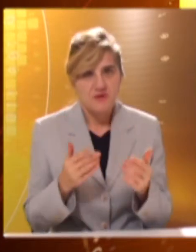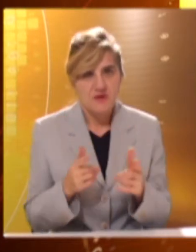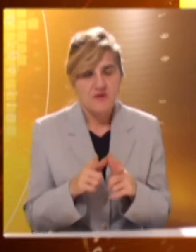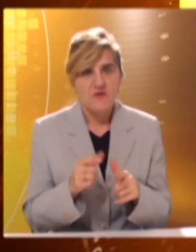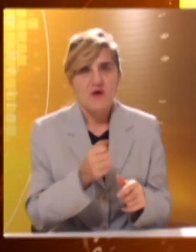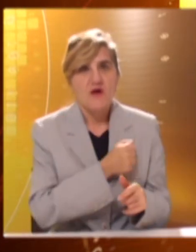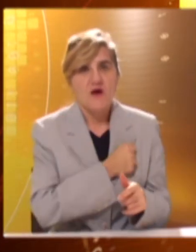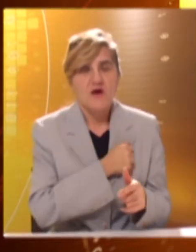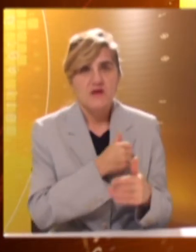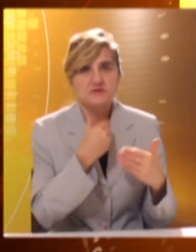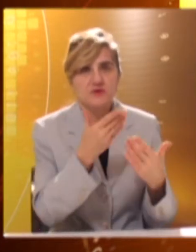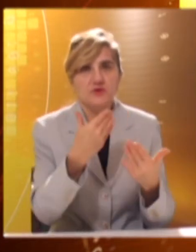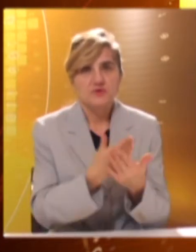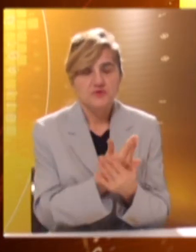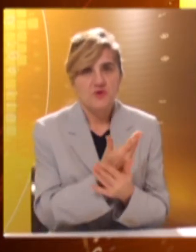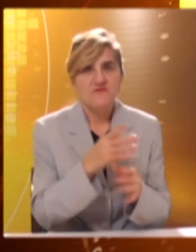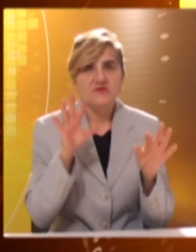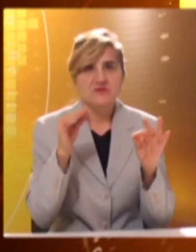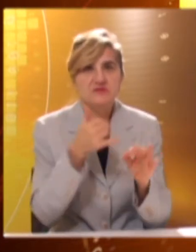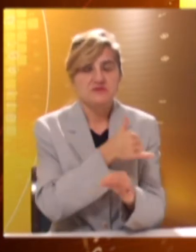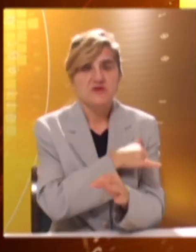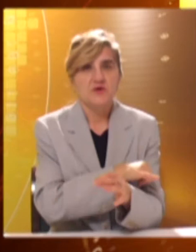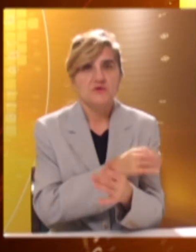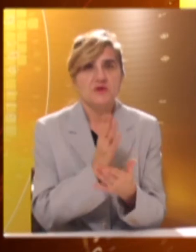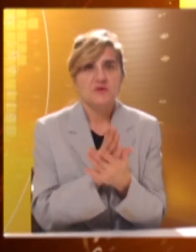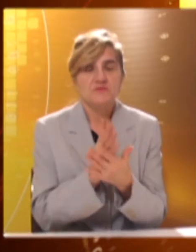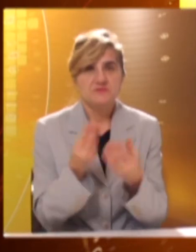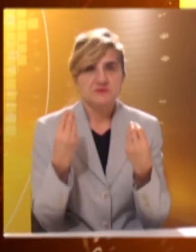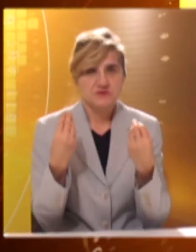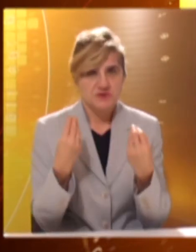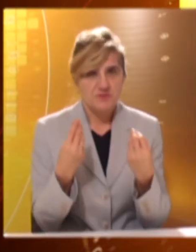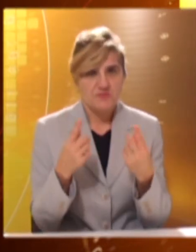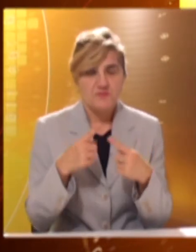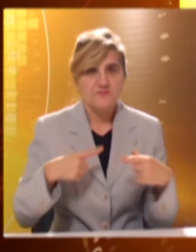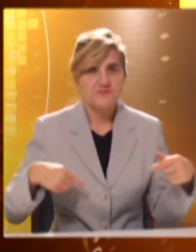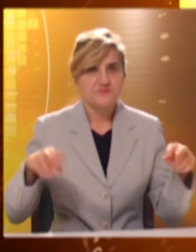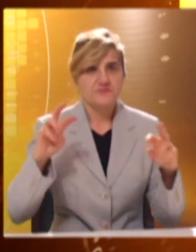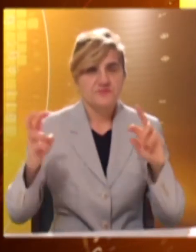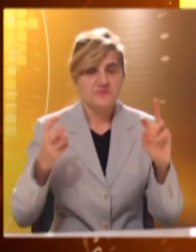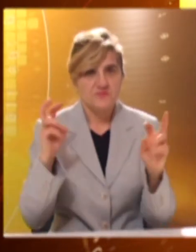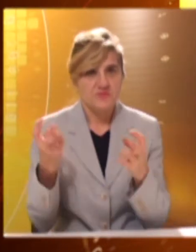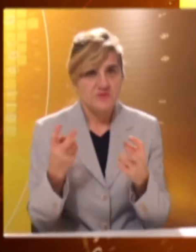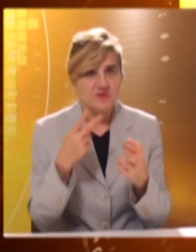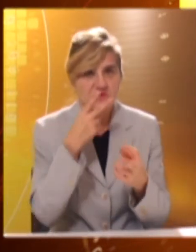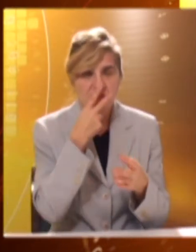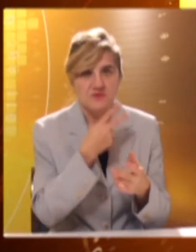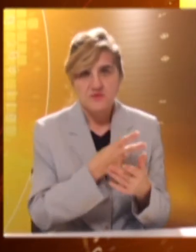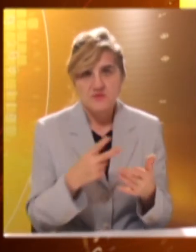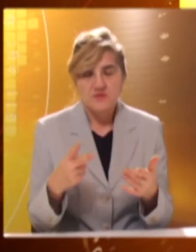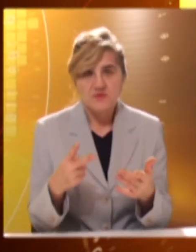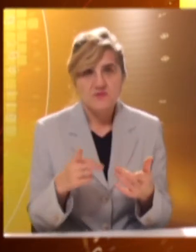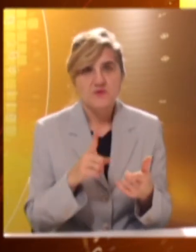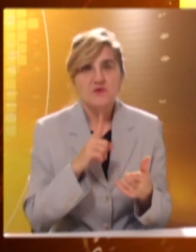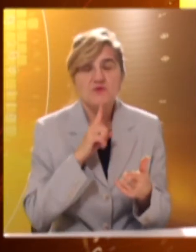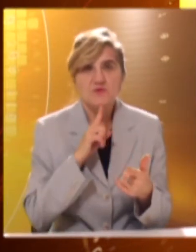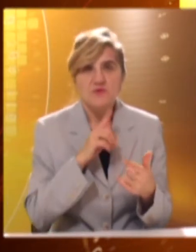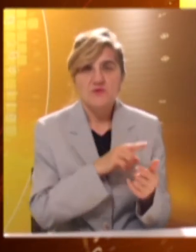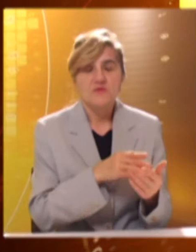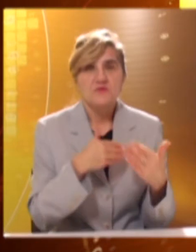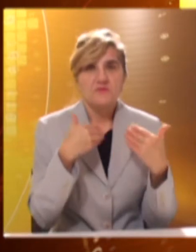10 godina. Očekuje se da će građani Subotice još više koristiti bazen u Dudove šumi nakon postavljanja novog balona, koji su na